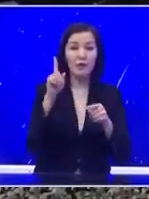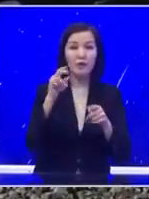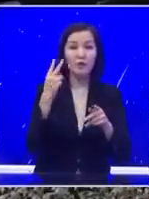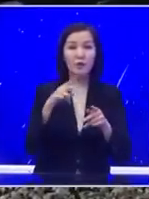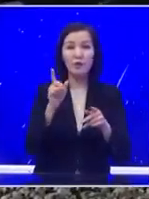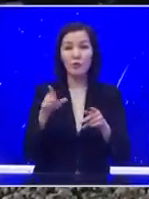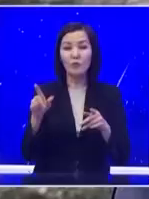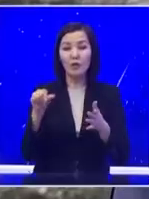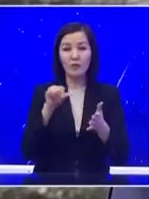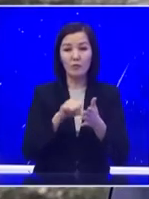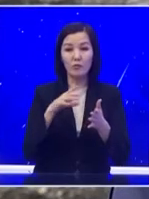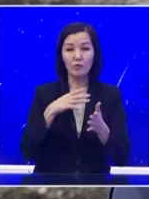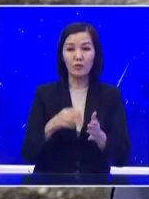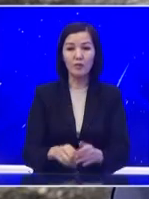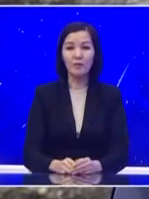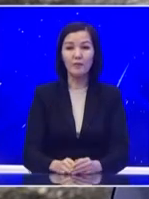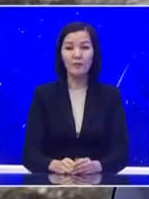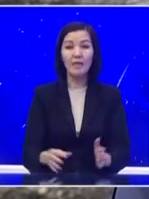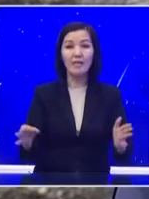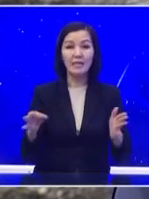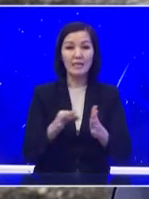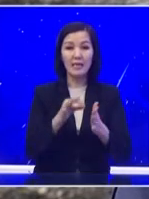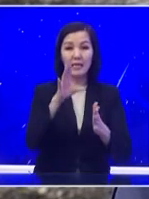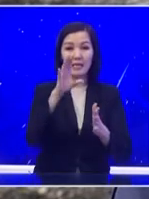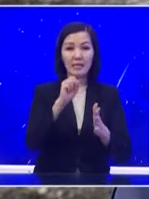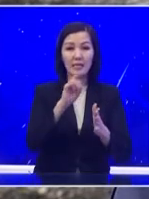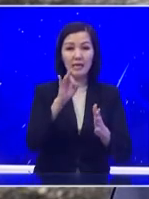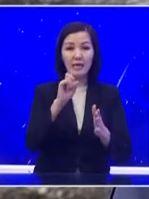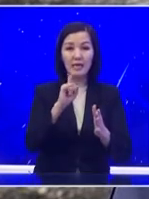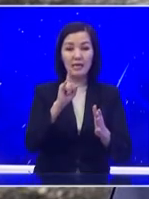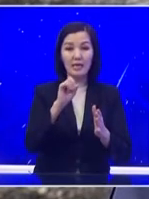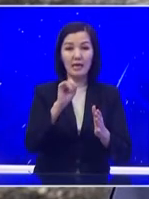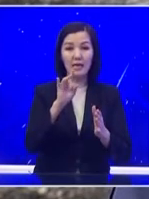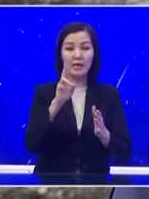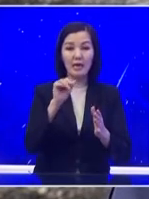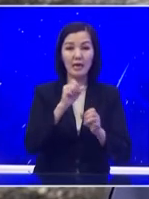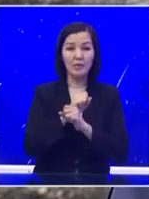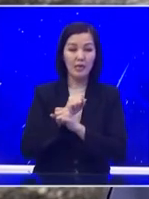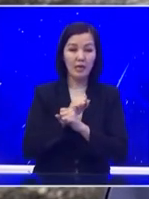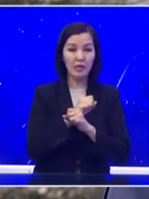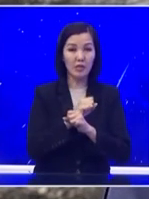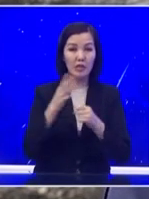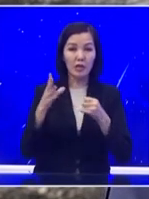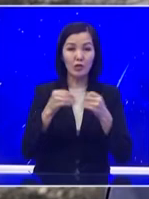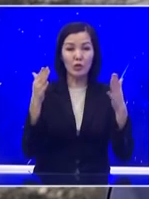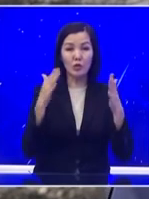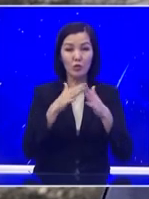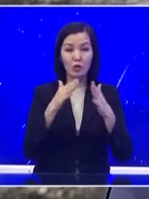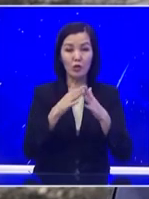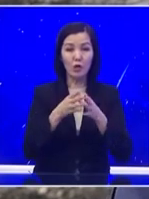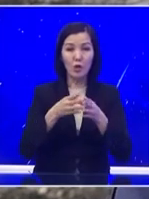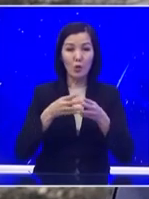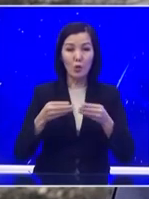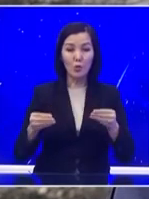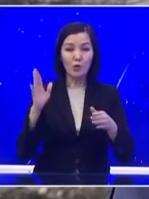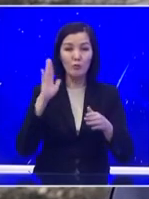124 адам жұмылдырылды. Оның мақсаты мына Сарыарқа саяжай қоғамында орналасқан жеке тұрғын үйлерді мына көктемді